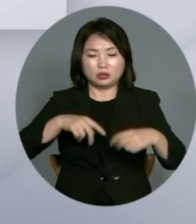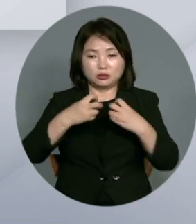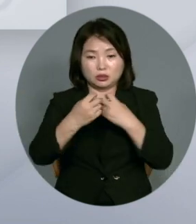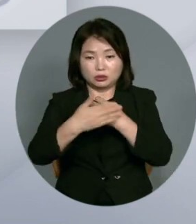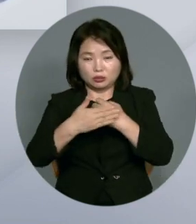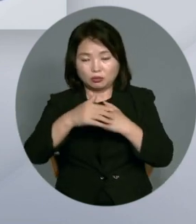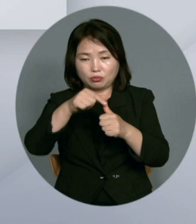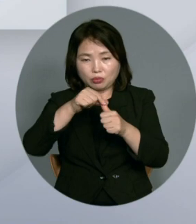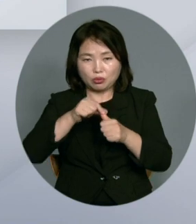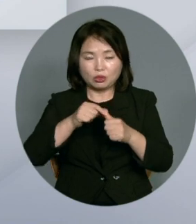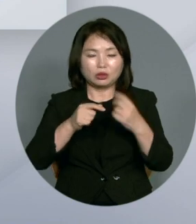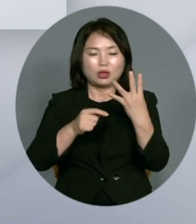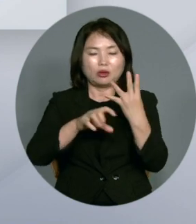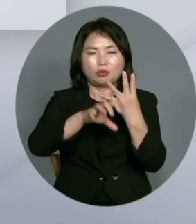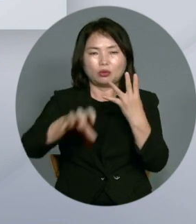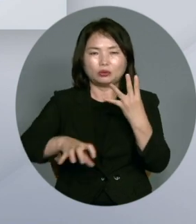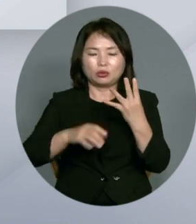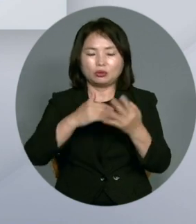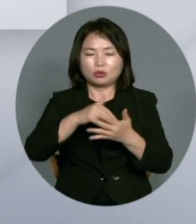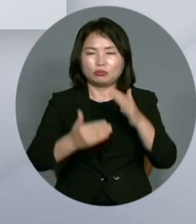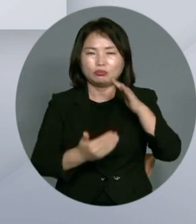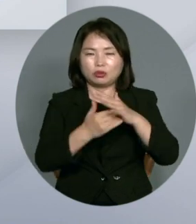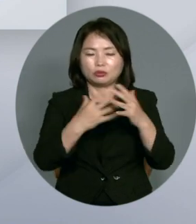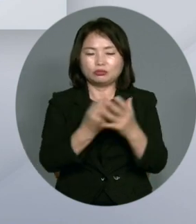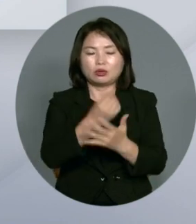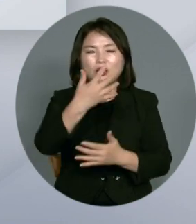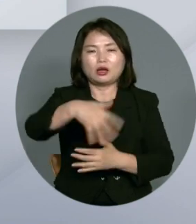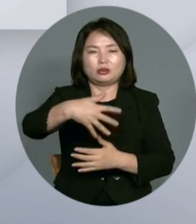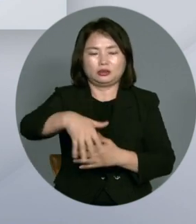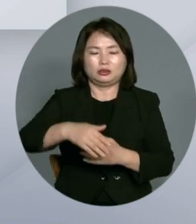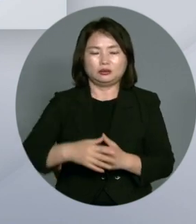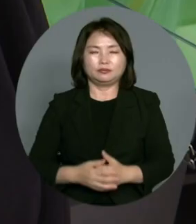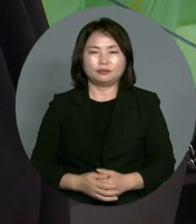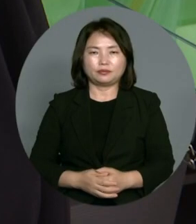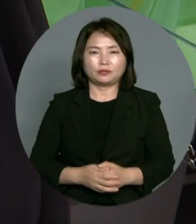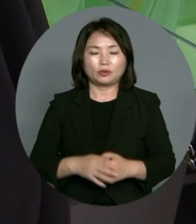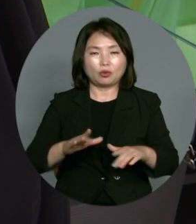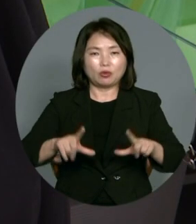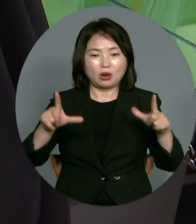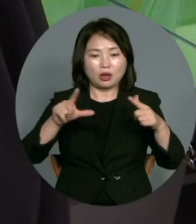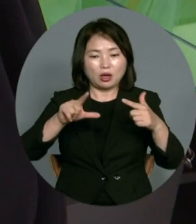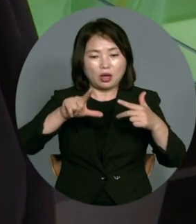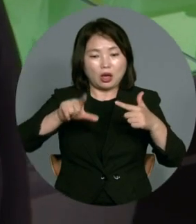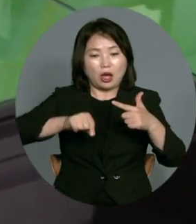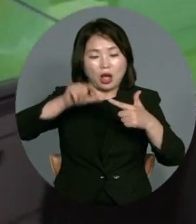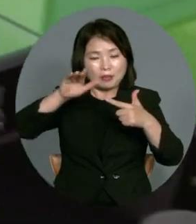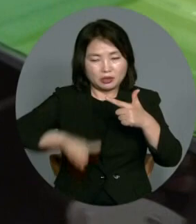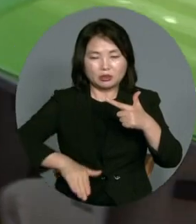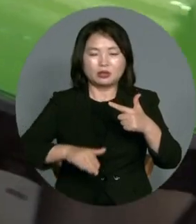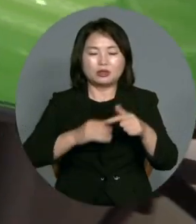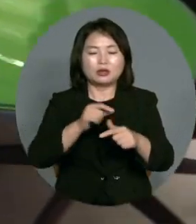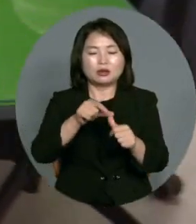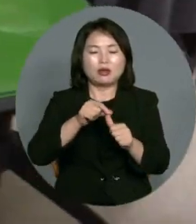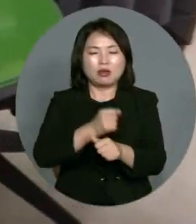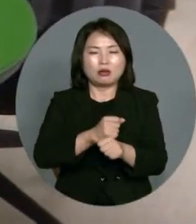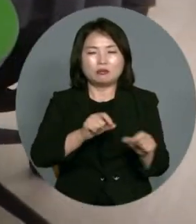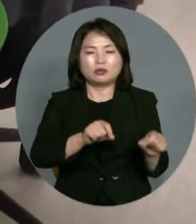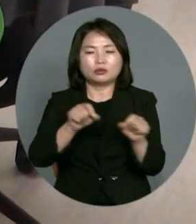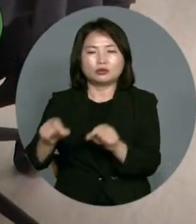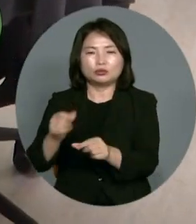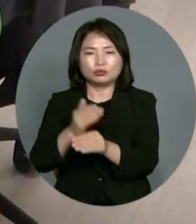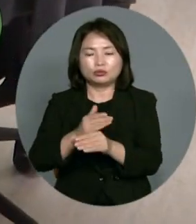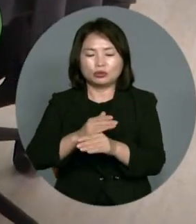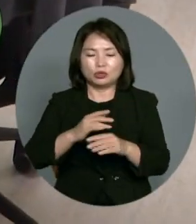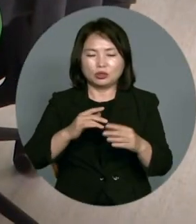지원과 늘 뽑은 내구 또 최대 정원을 다 채우지 는 못했습니다 올해 하반기에 뽑겠다 며 미로 놓는가 하면 최대